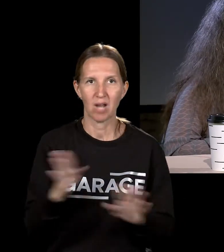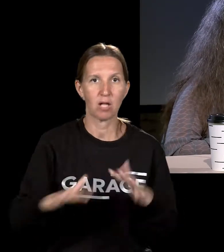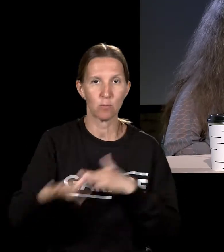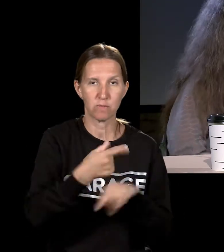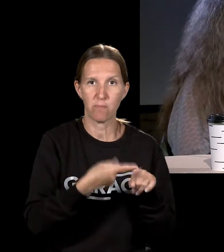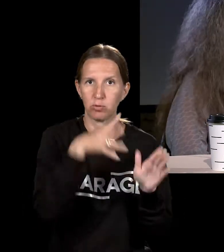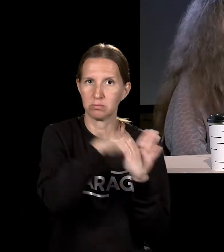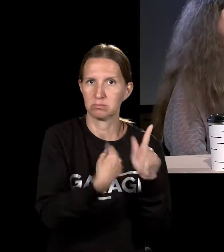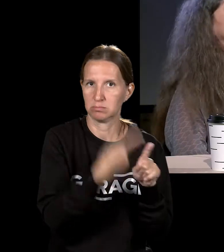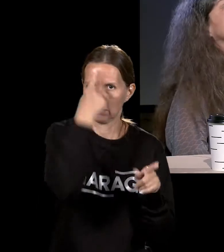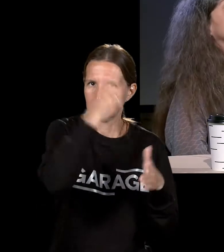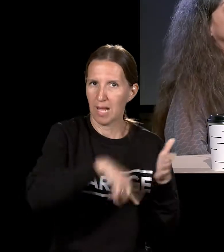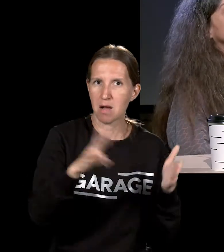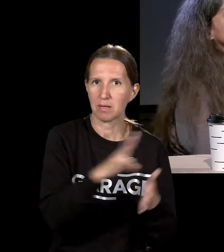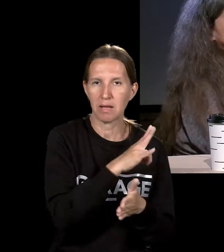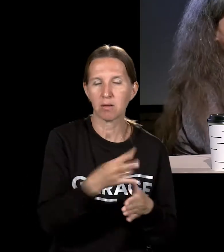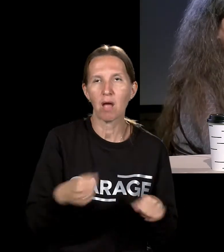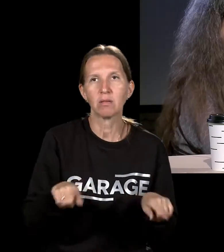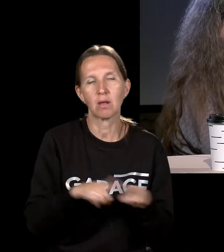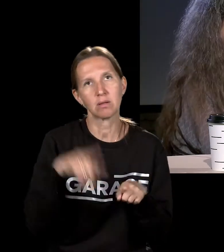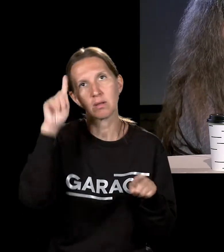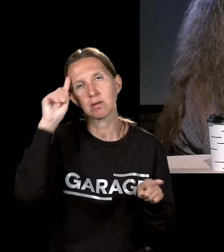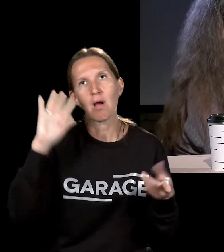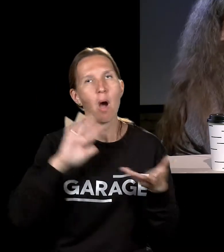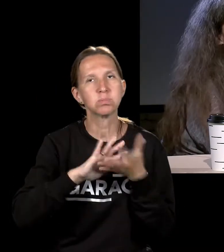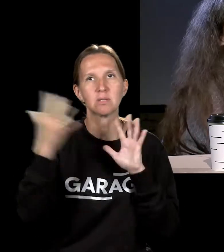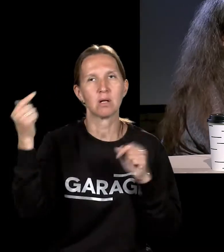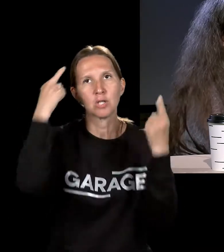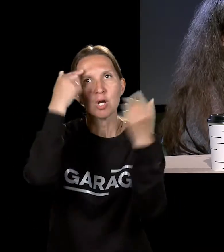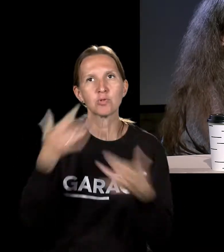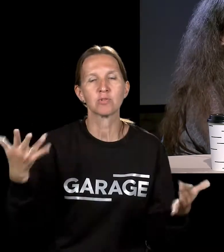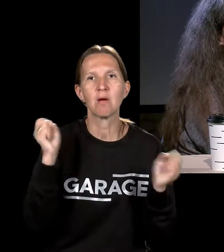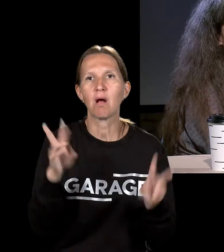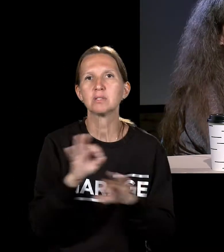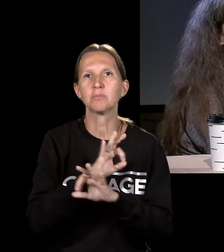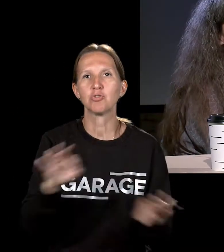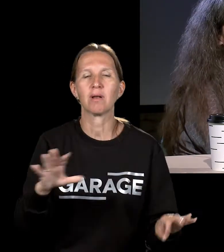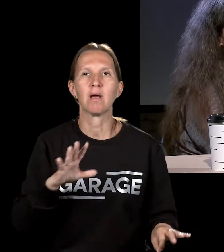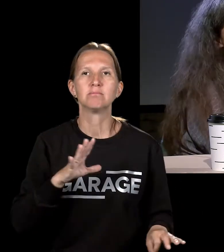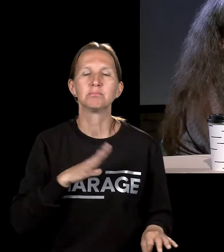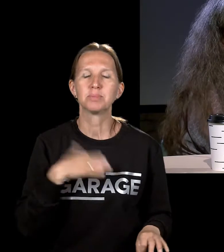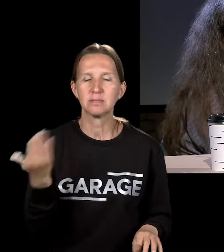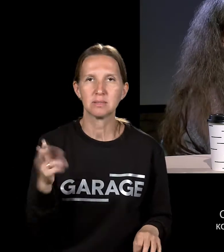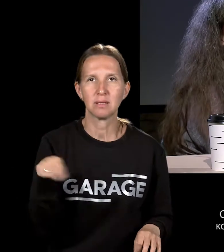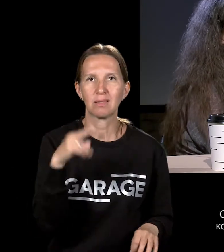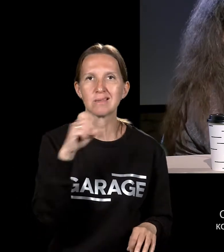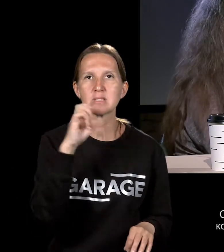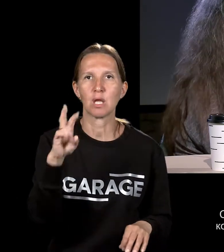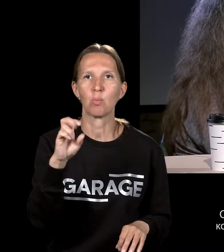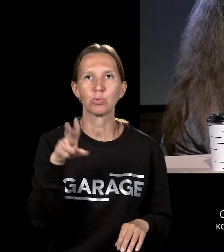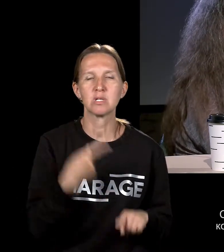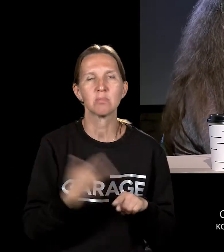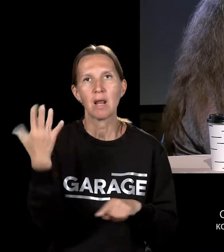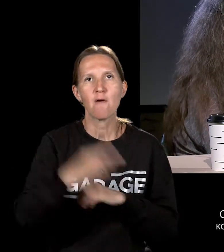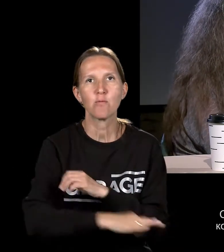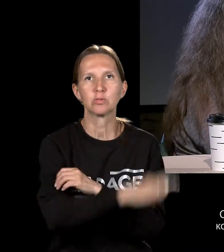надо взаимодействовать, а не такие абстрактные рассуждения о том, как замечательно будет дзен-буддистом или духовность Востока. И поэтому